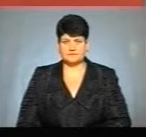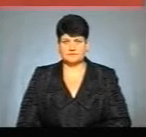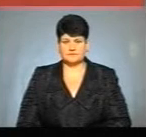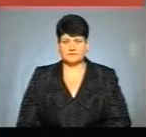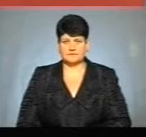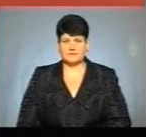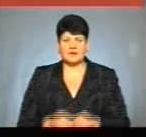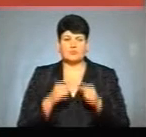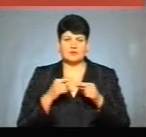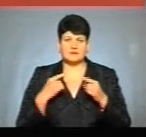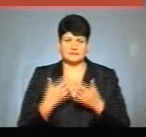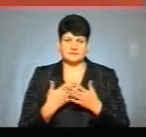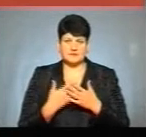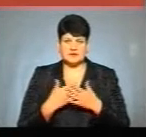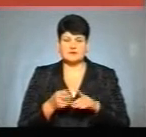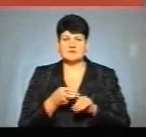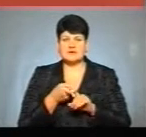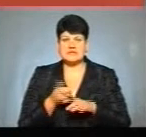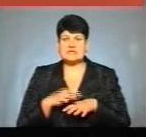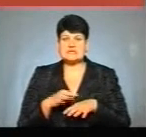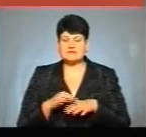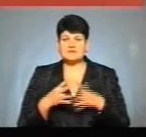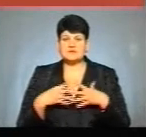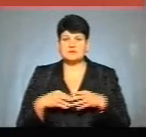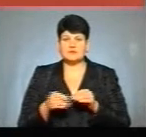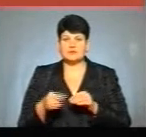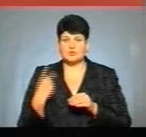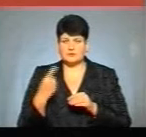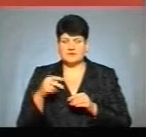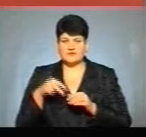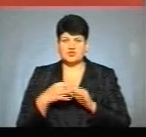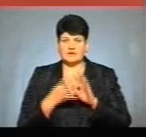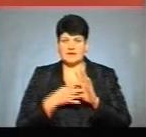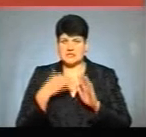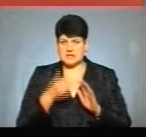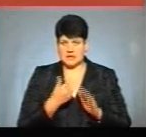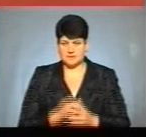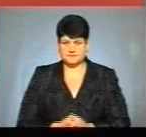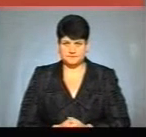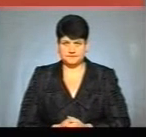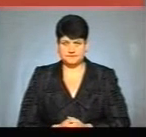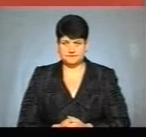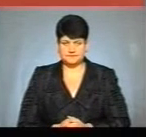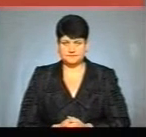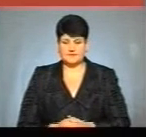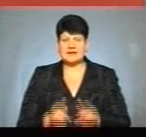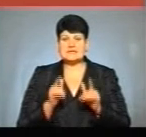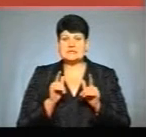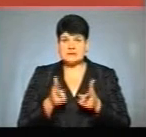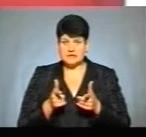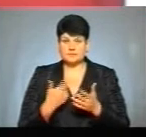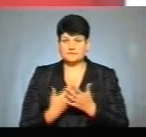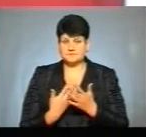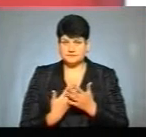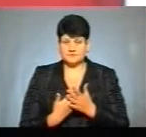Яка статистика стосовно насильства в сім'ї на Тернопільщині за 2019 рік? Згідно